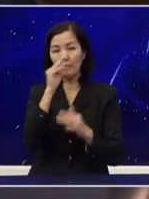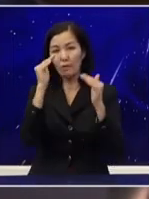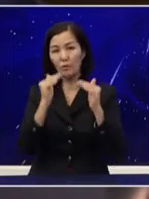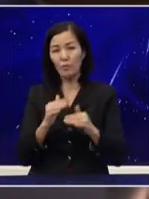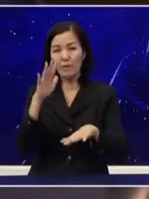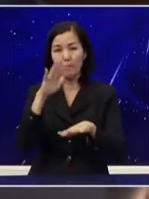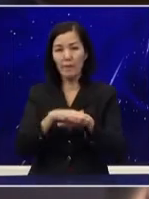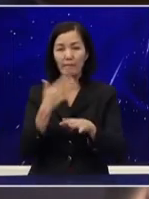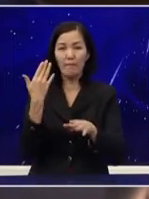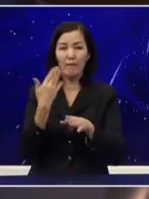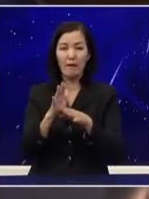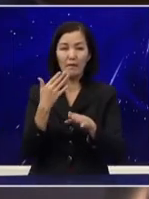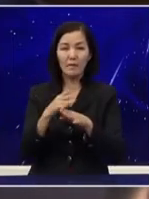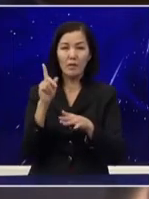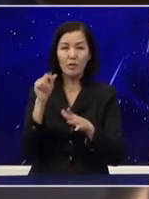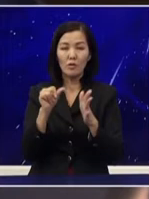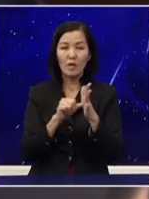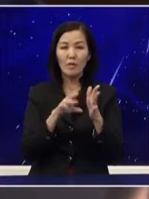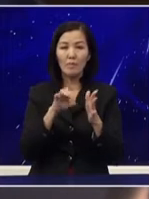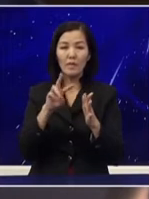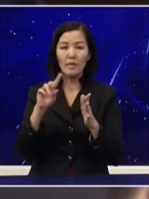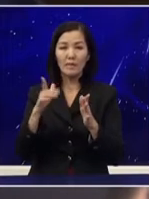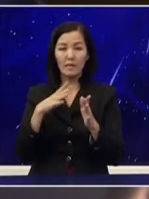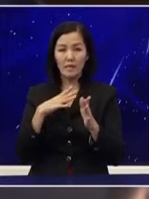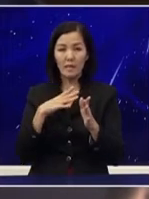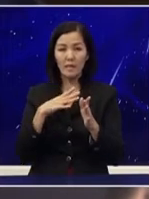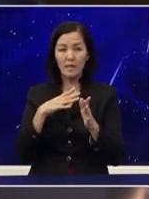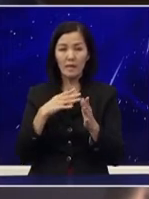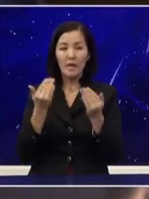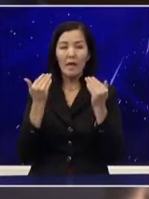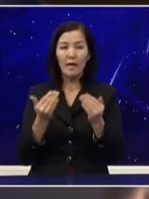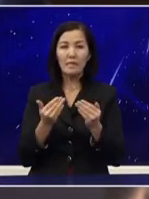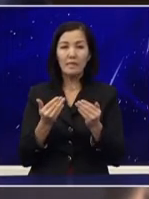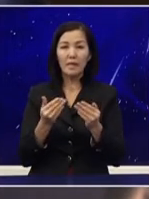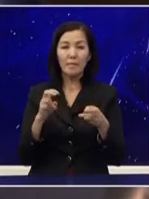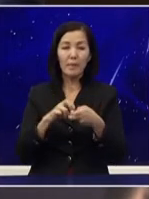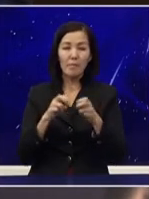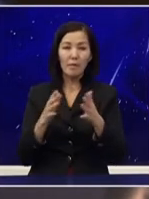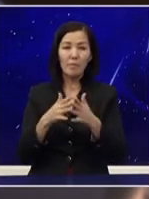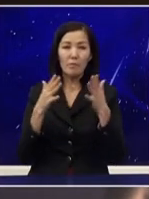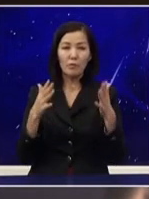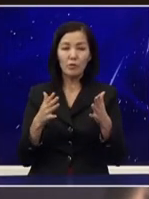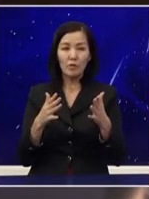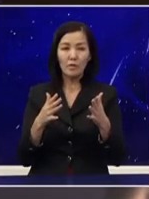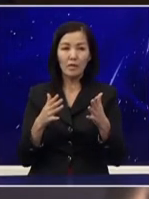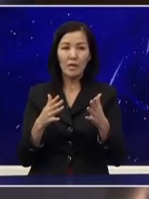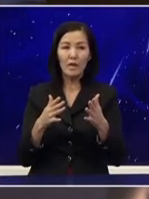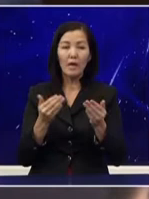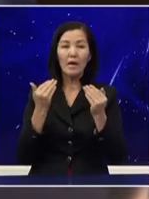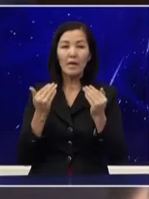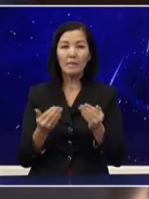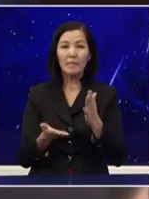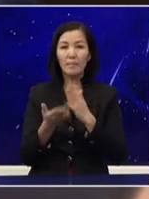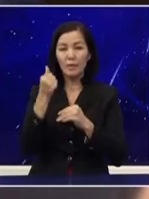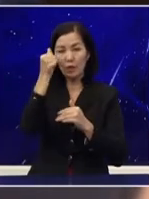банк қарыздары 106 миллиард теңгеге жабылған. Алайда қазіргі кезде проблема ушыға түскен. Өткені оның себептері жойылмаған. Бұл